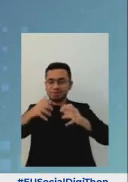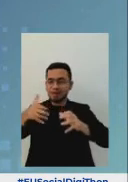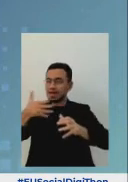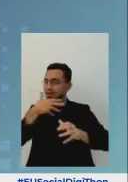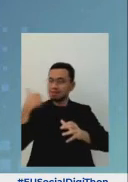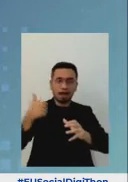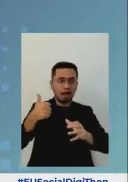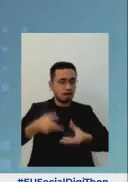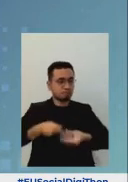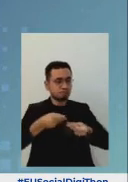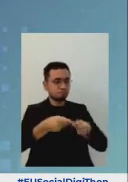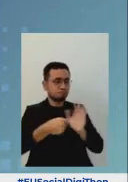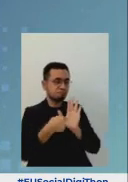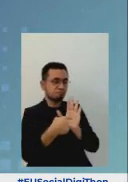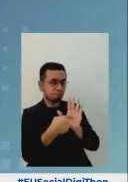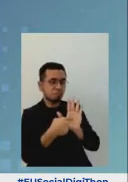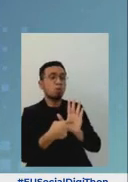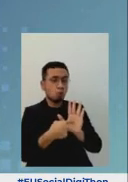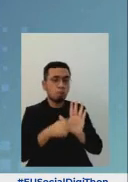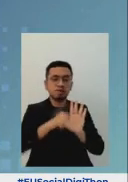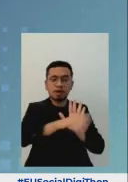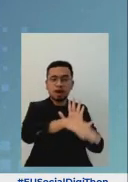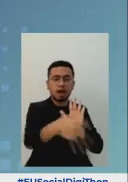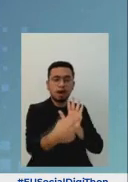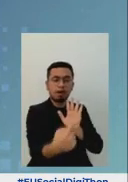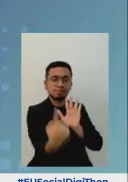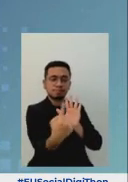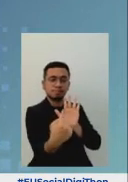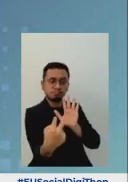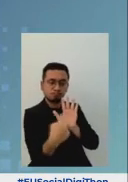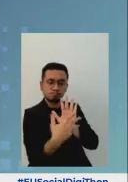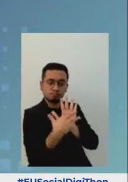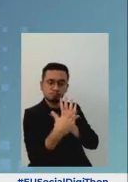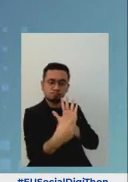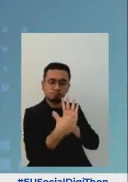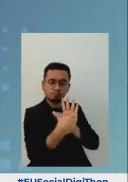dengan membangun pula keindahan karena suri teladan kita.